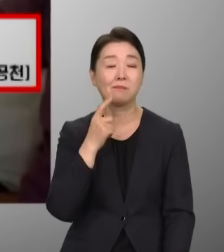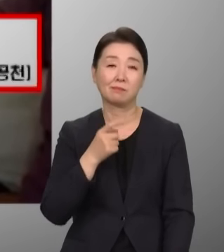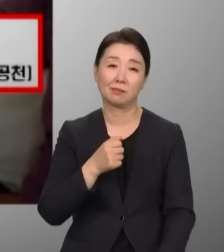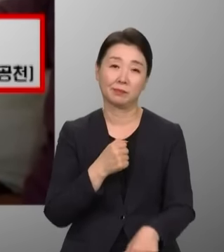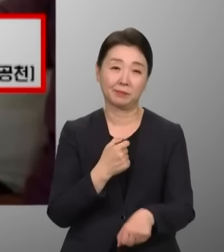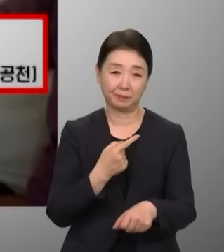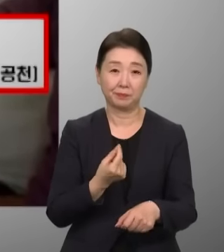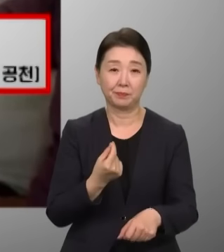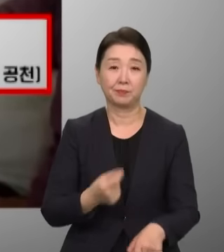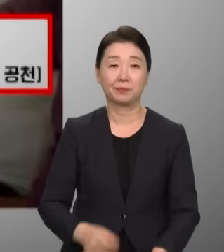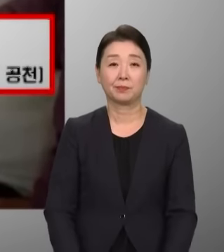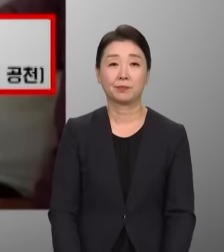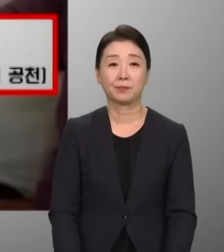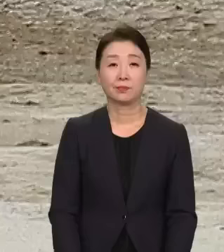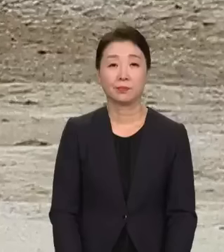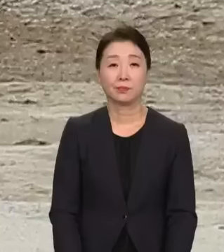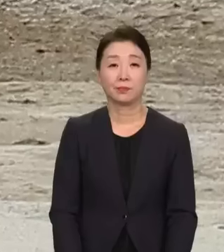구혜진입니다.